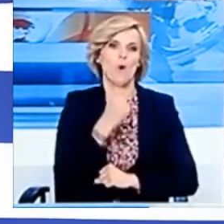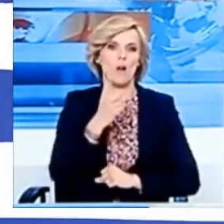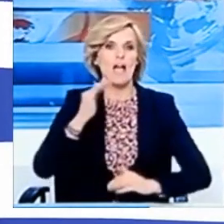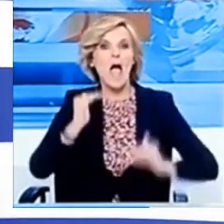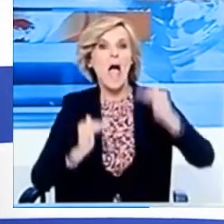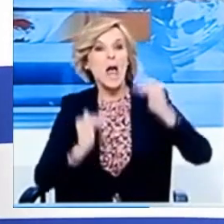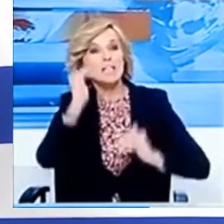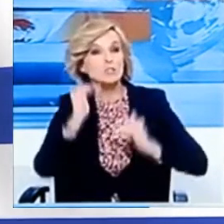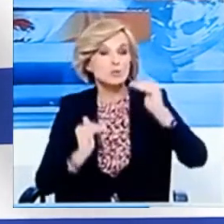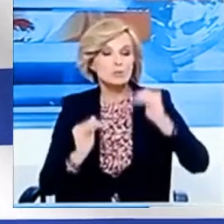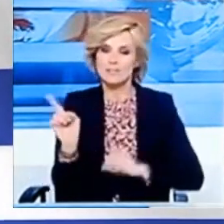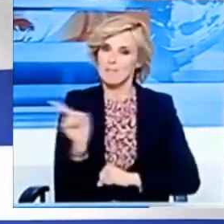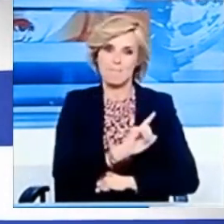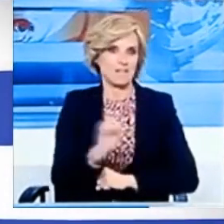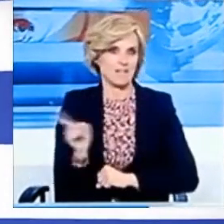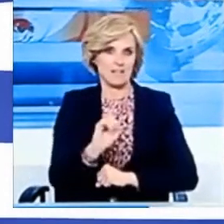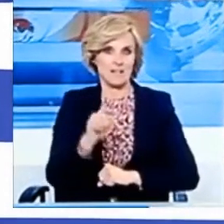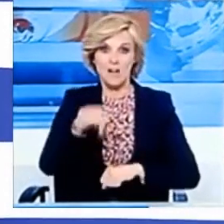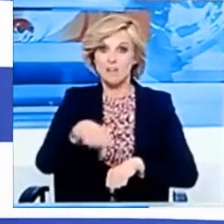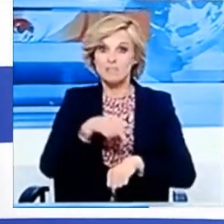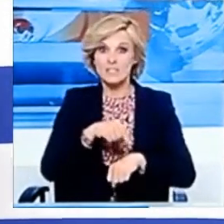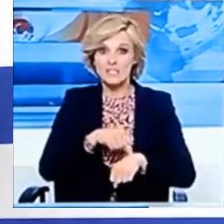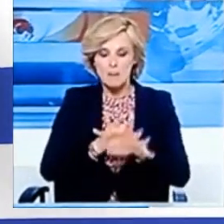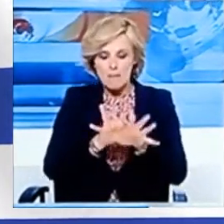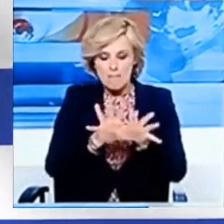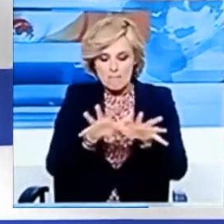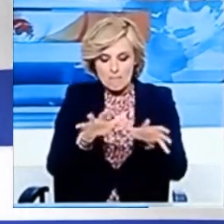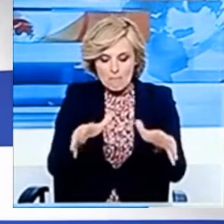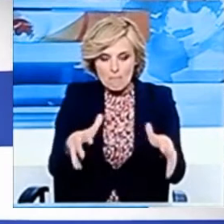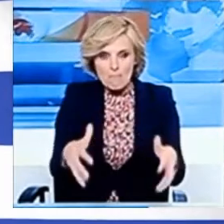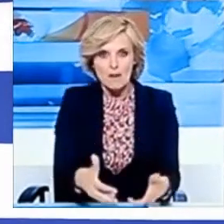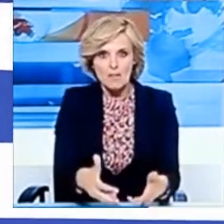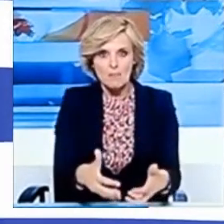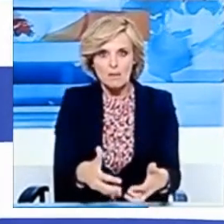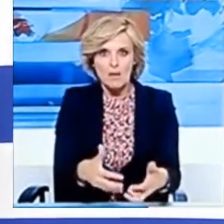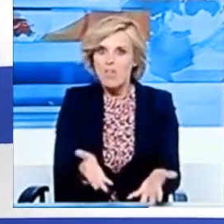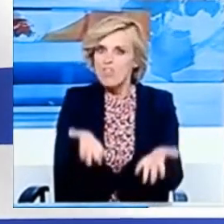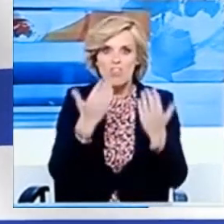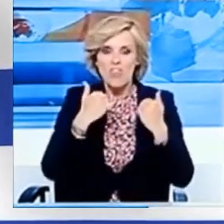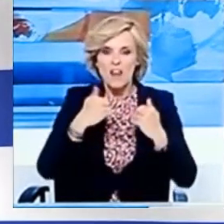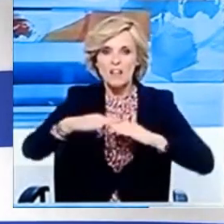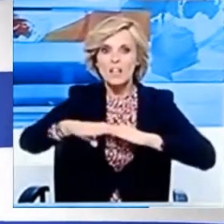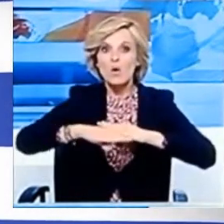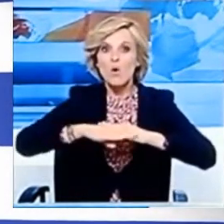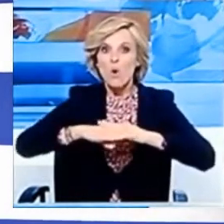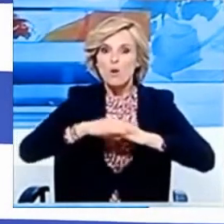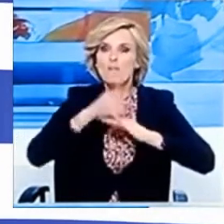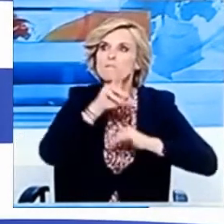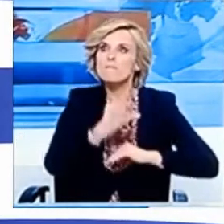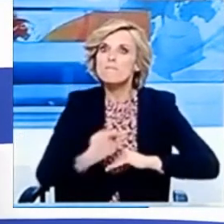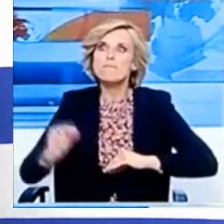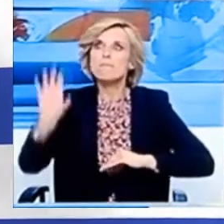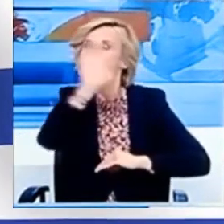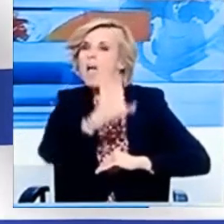ανισοτήτων. Η πανδημία που ζούμε ξεπερνά κατά πολύ τα εθνικά όρια και συμπαρασύρει κράτη και κοινωνίες